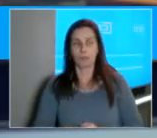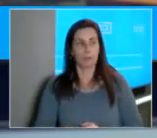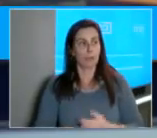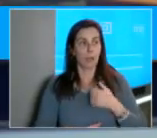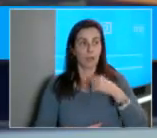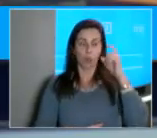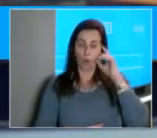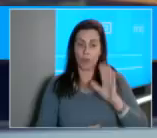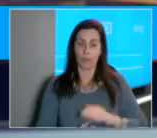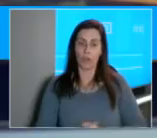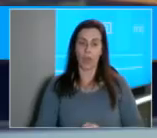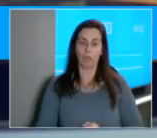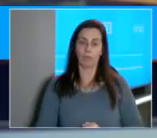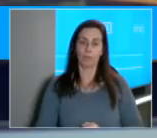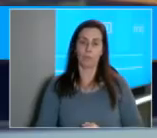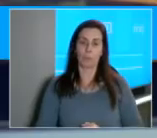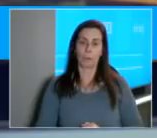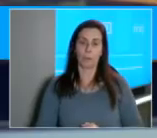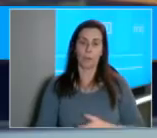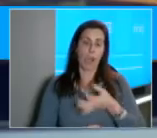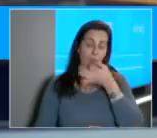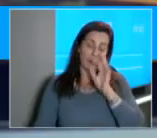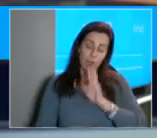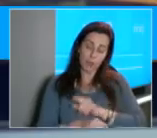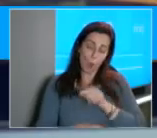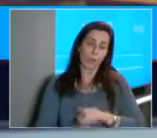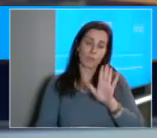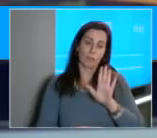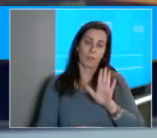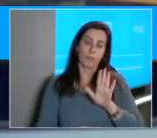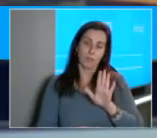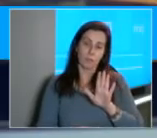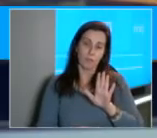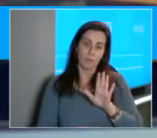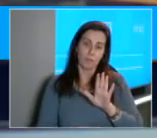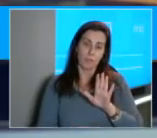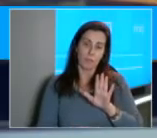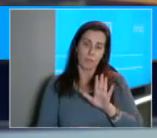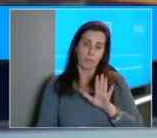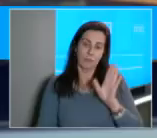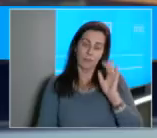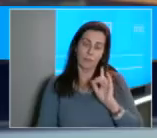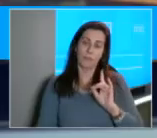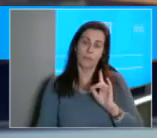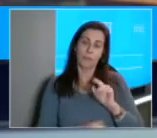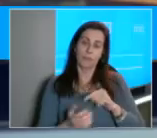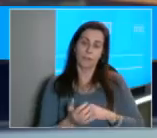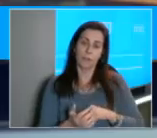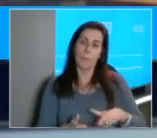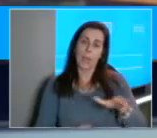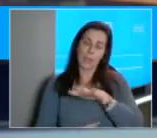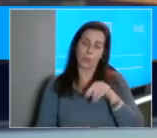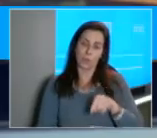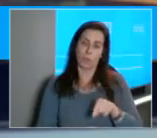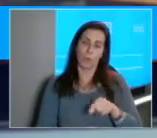אני חושב שעדיף לשמור את הדברים האלה בארגונים הבינלאומיים ובאזורים